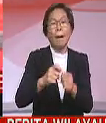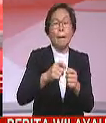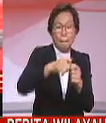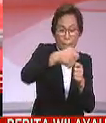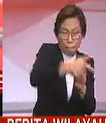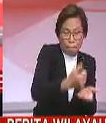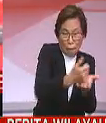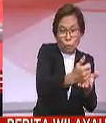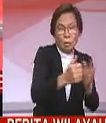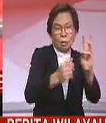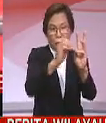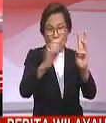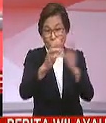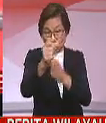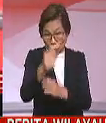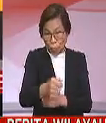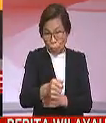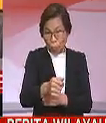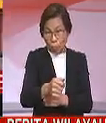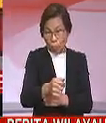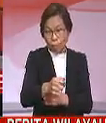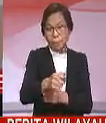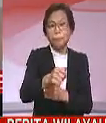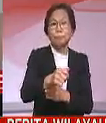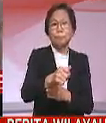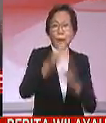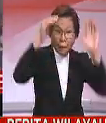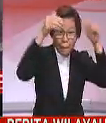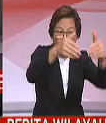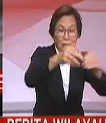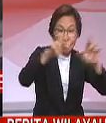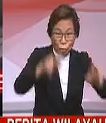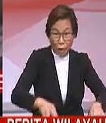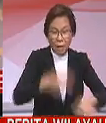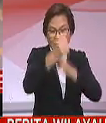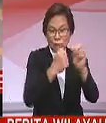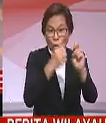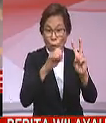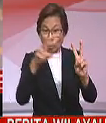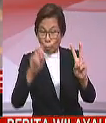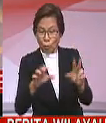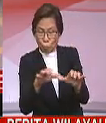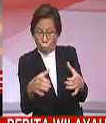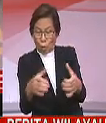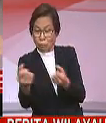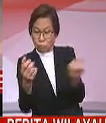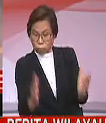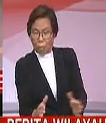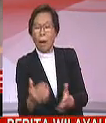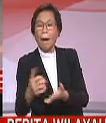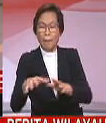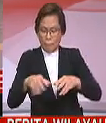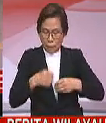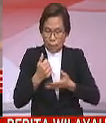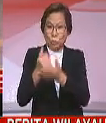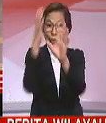pertama RM600 di bawah pakej Ransangan Ekonomi Prihatin Rakyat tahun lalu, golongan ini juga menerima bantuan